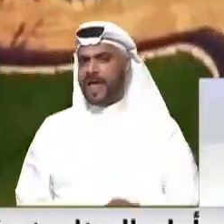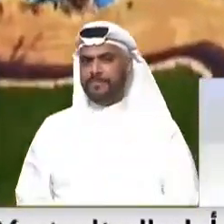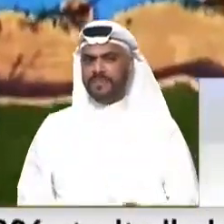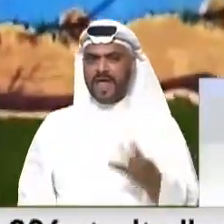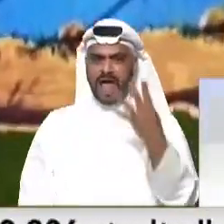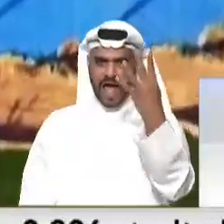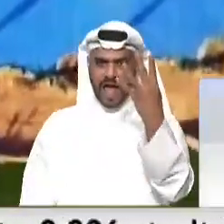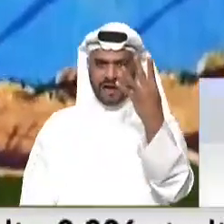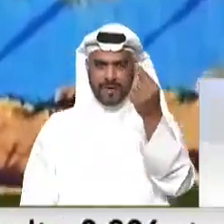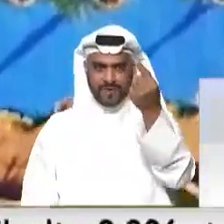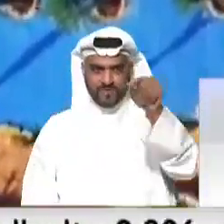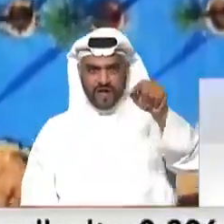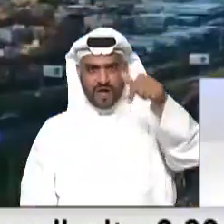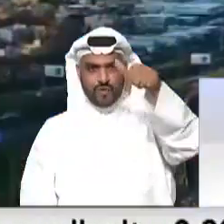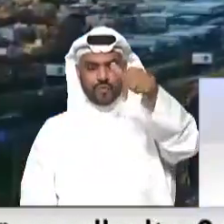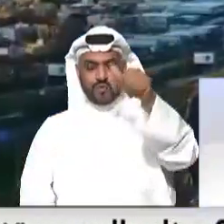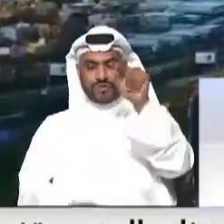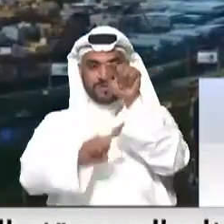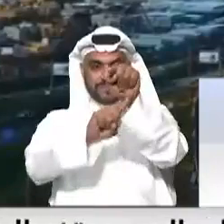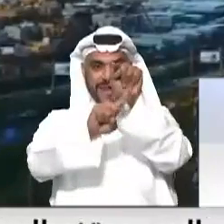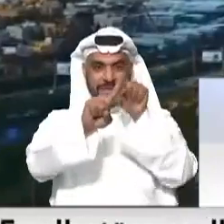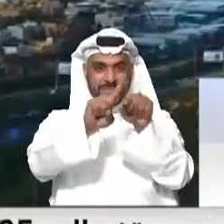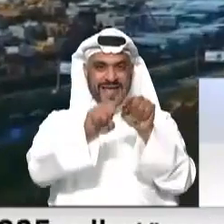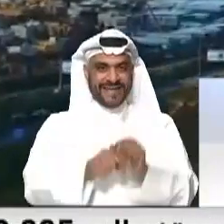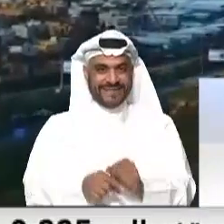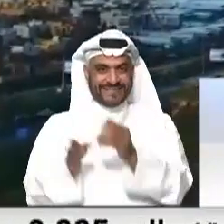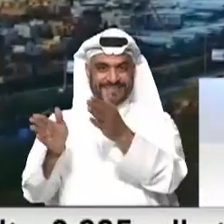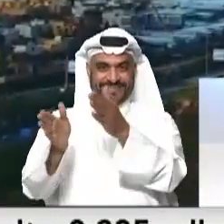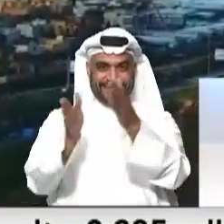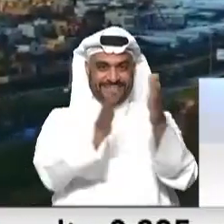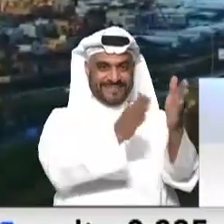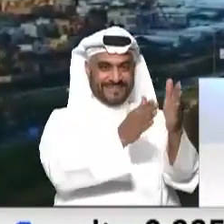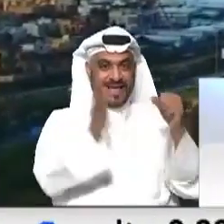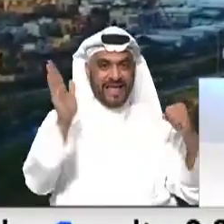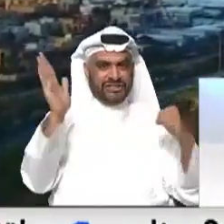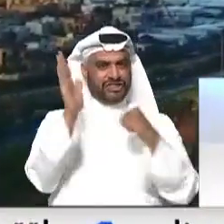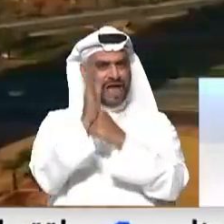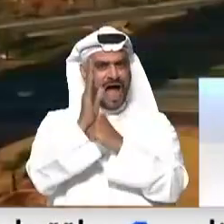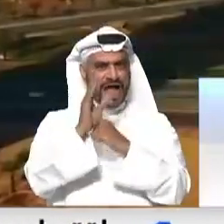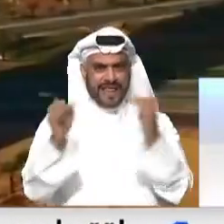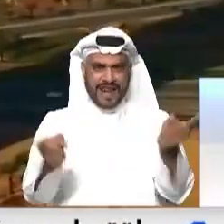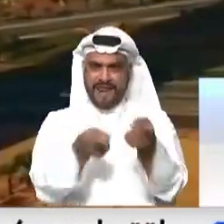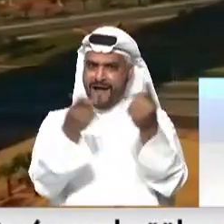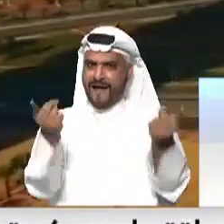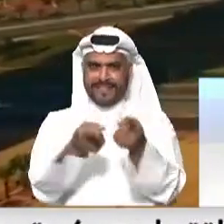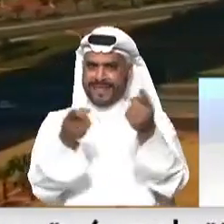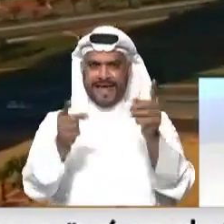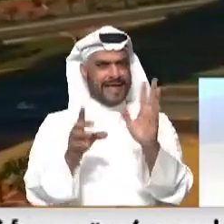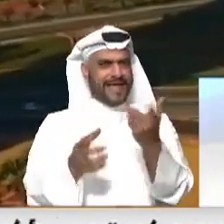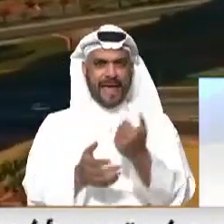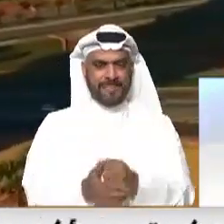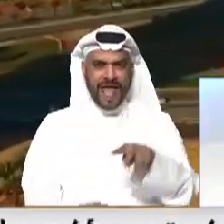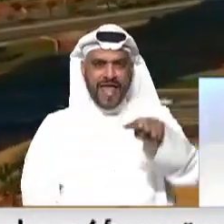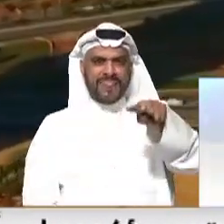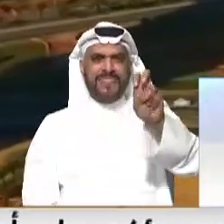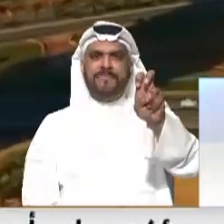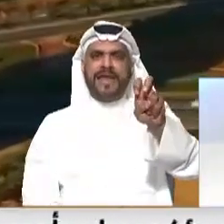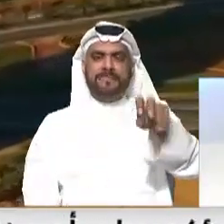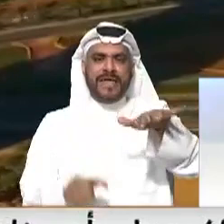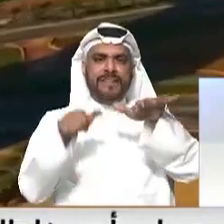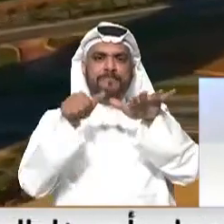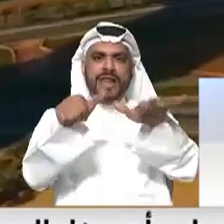64% سنويا بينما بلغت قيمه صكوك الاعتياديه 800 مليون دولار